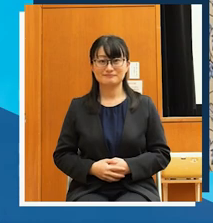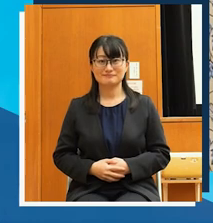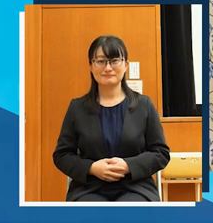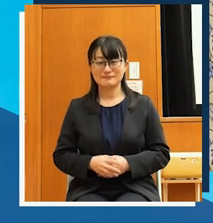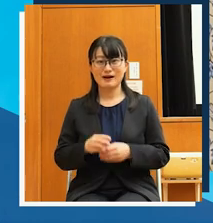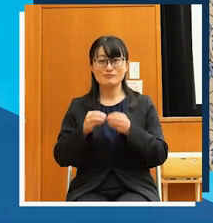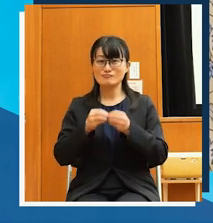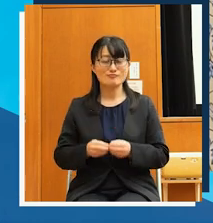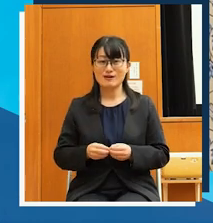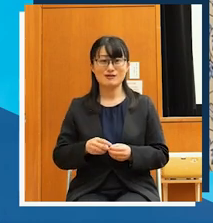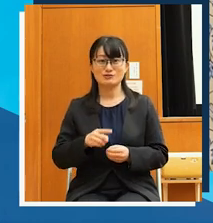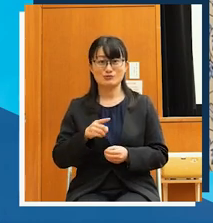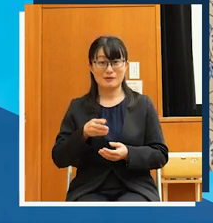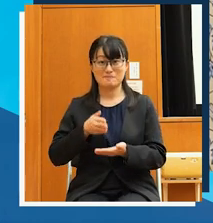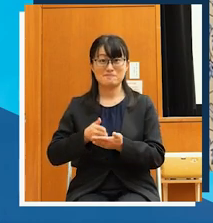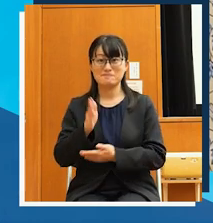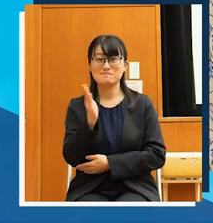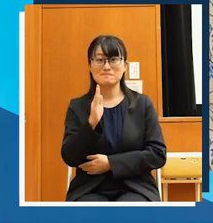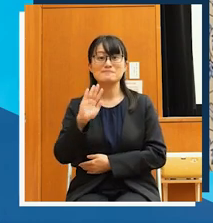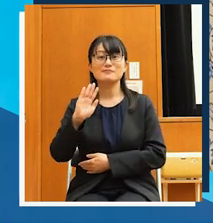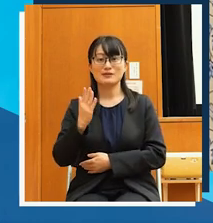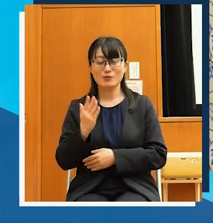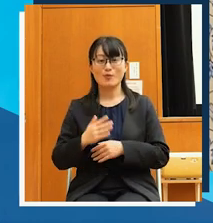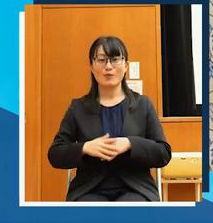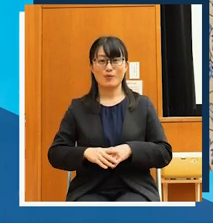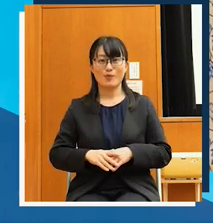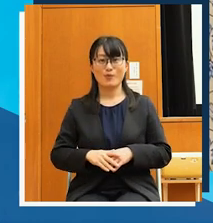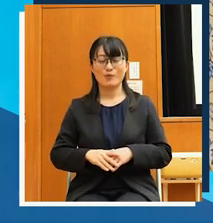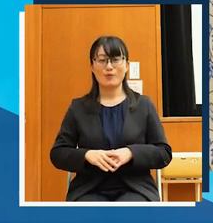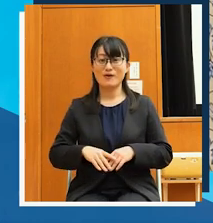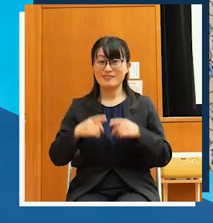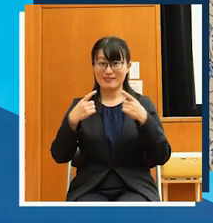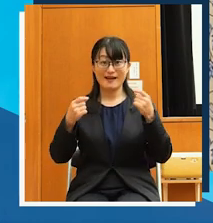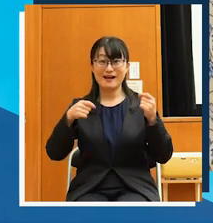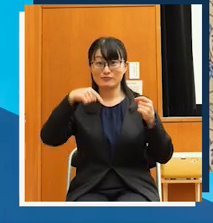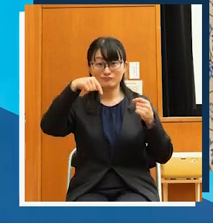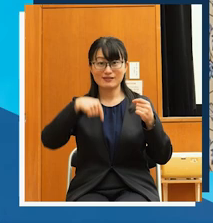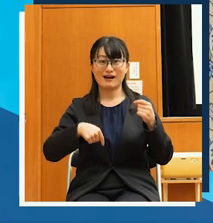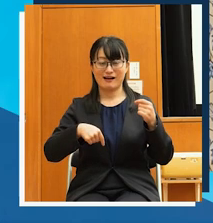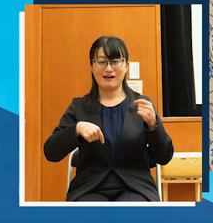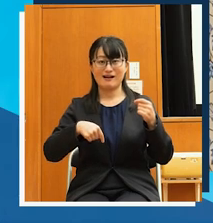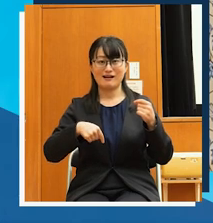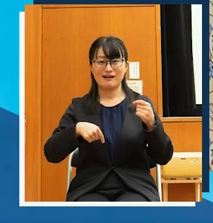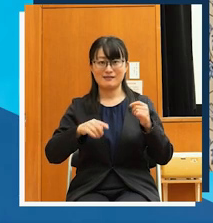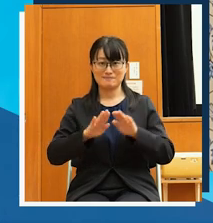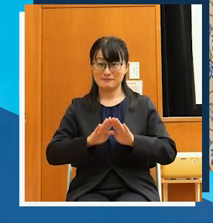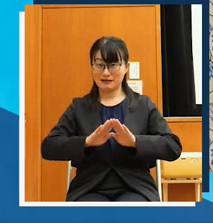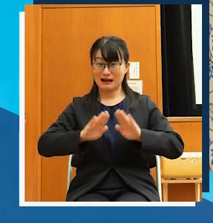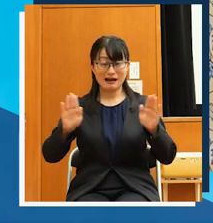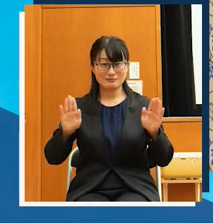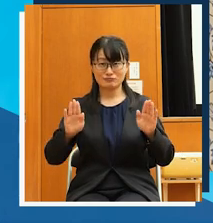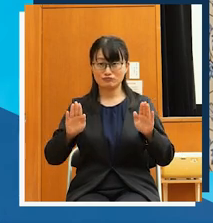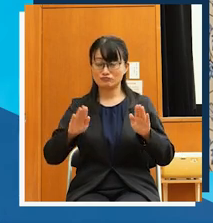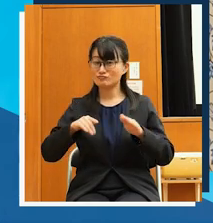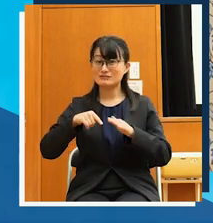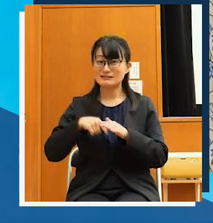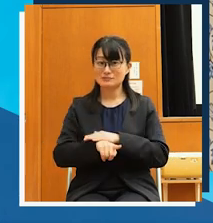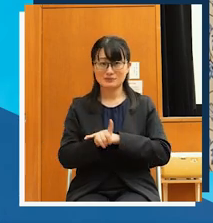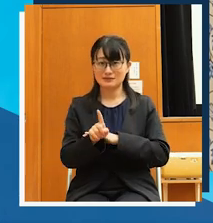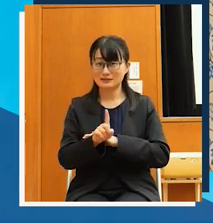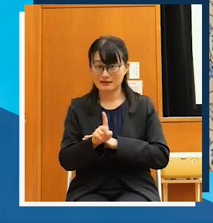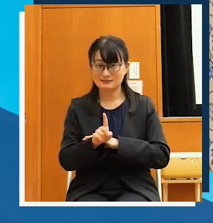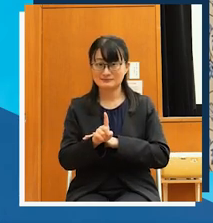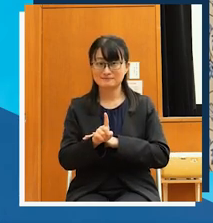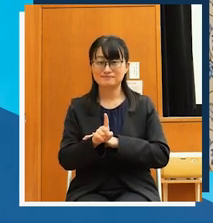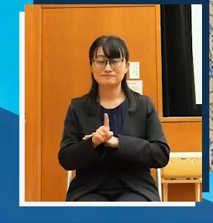もあの今今言いましたようにですねえわざわざ大学であの開催をするということの意味を